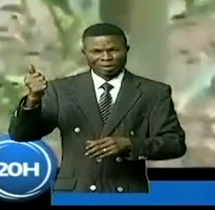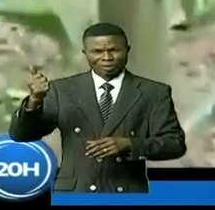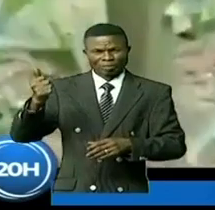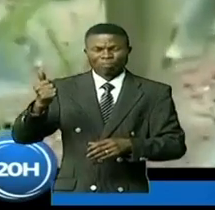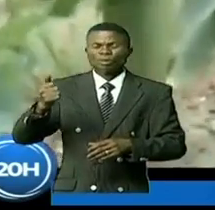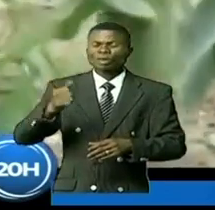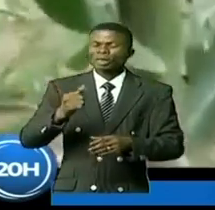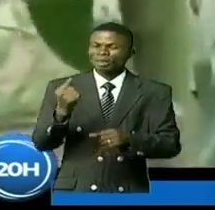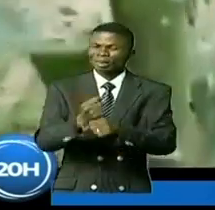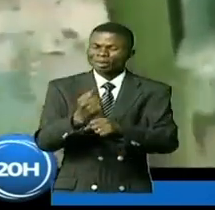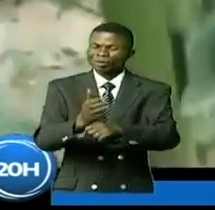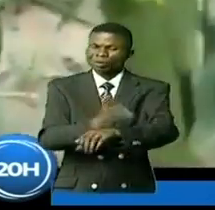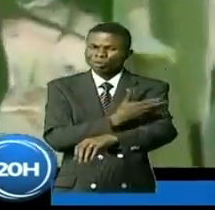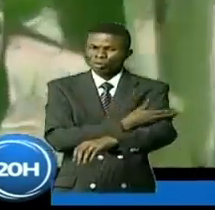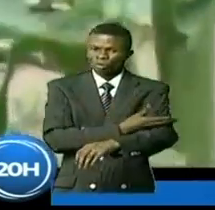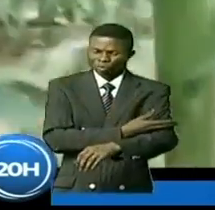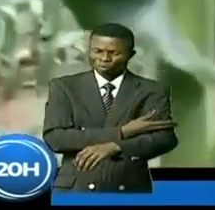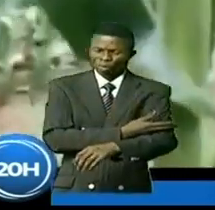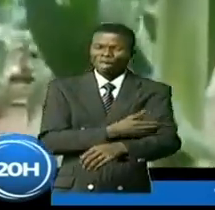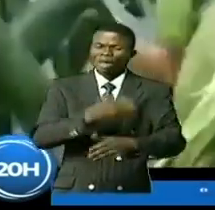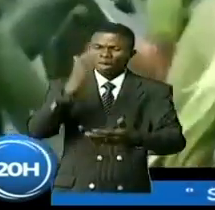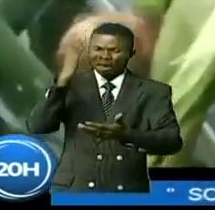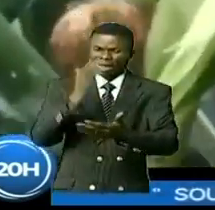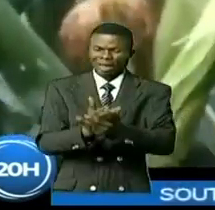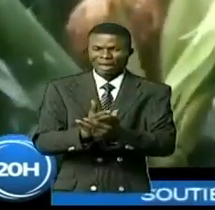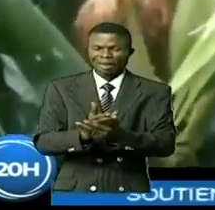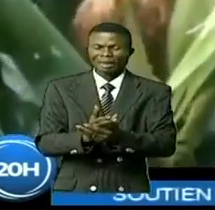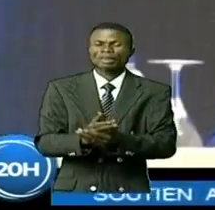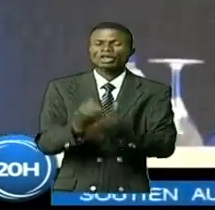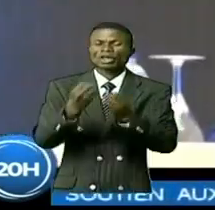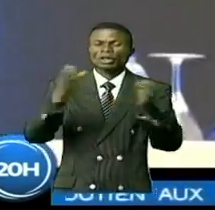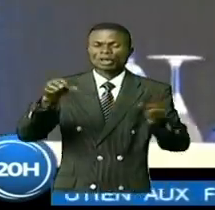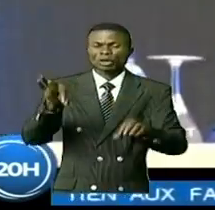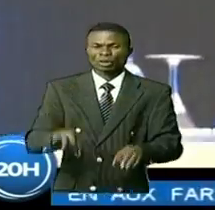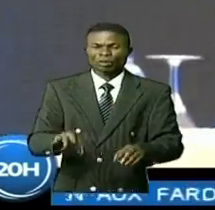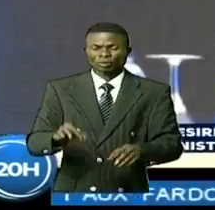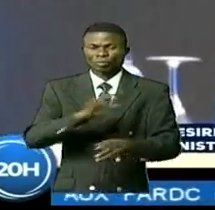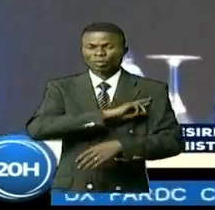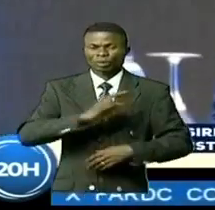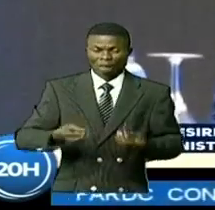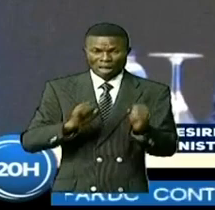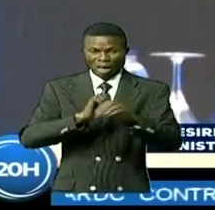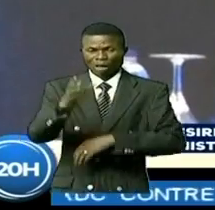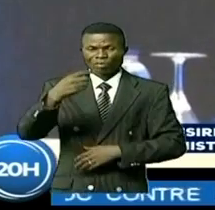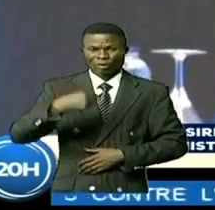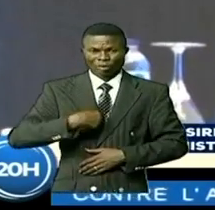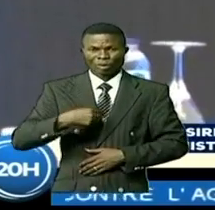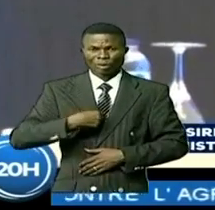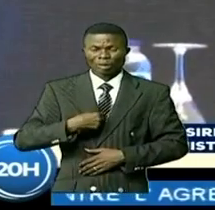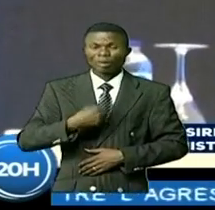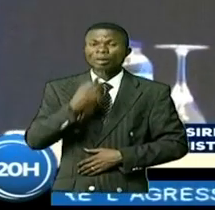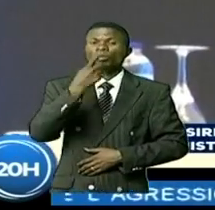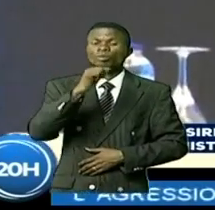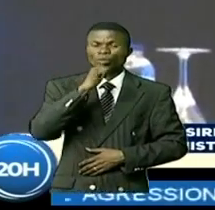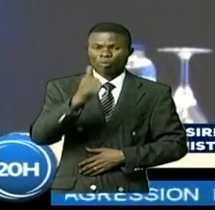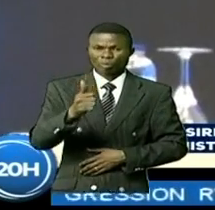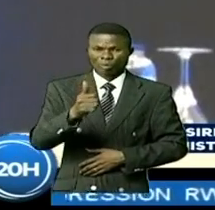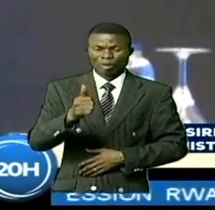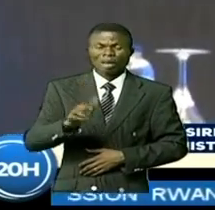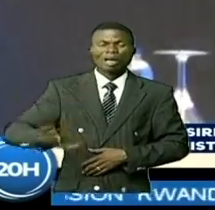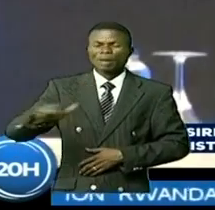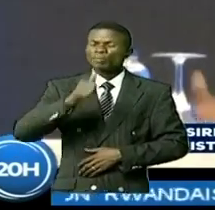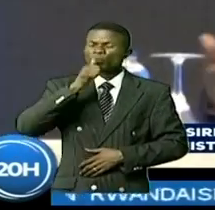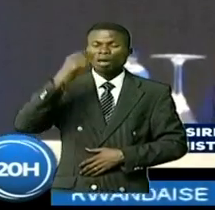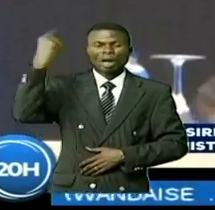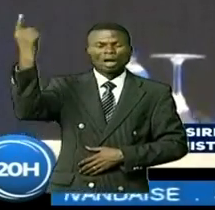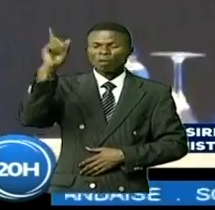revanche sur le sous-sol. La République démocratique du Congo qui m'a mandaté, je ne dirais pas que c'est le plus beau pays au